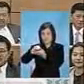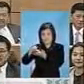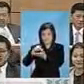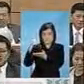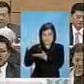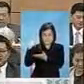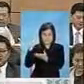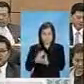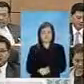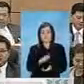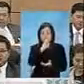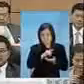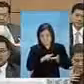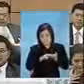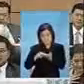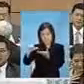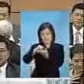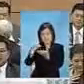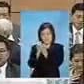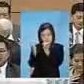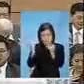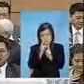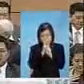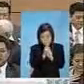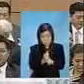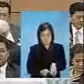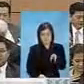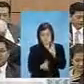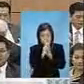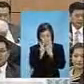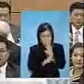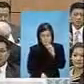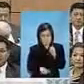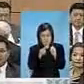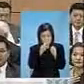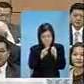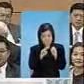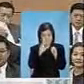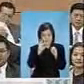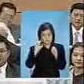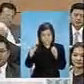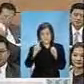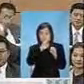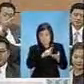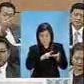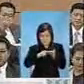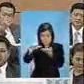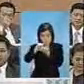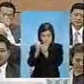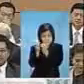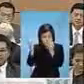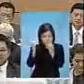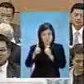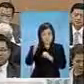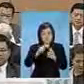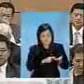พอมีการยื่นแก้ไขรัฐธรรมนูญตามมาตรา291ซึ่งเขาเปิดว่าถ้ายื่นแก้รัฐธรรมนูญก็แก้ไขมาตร